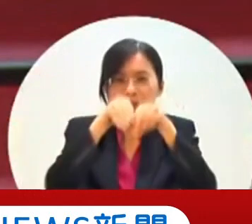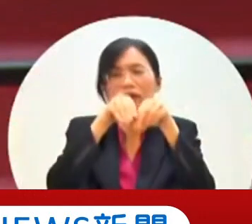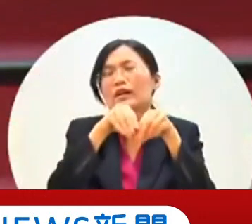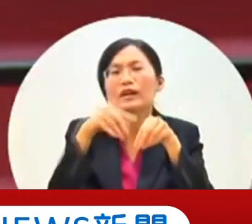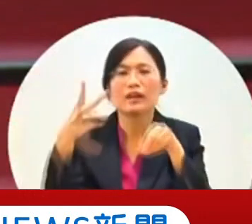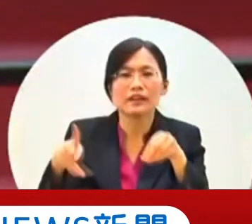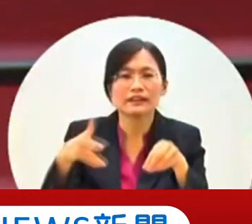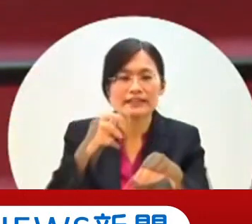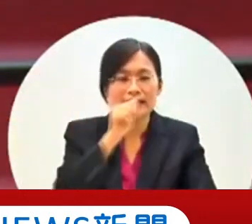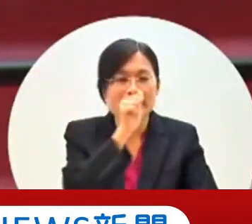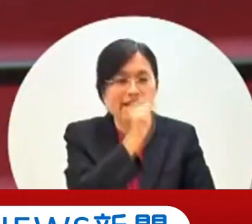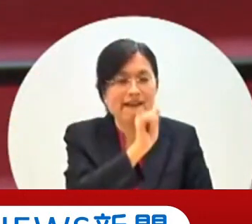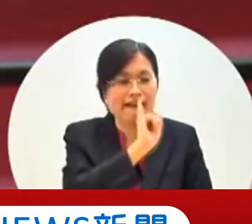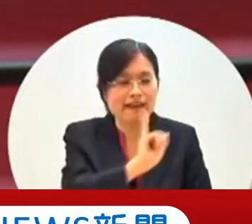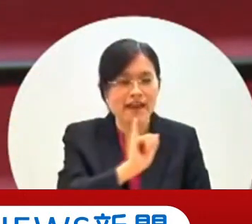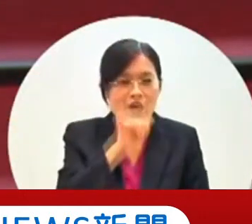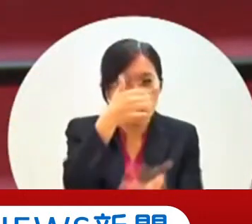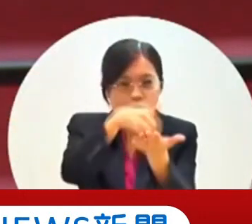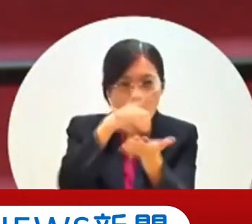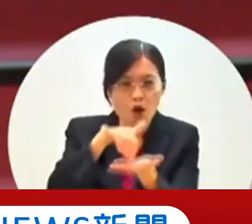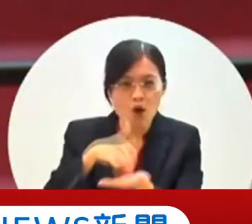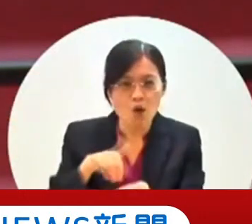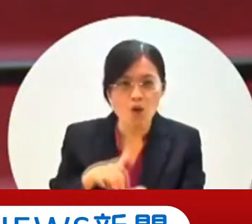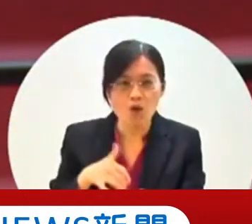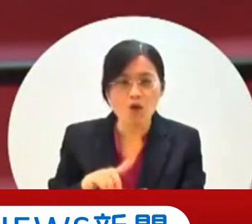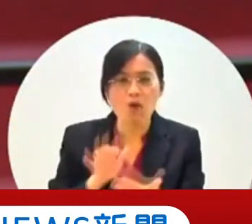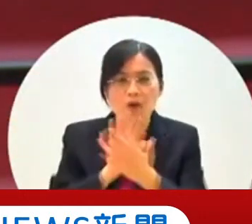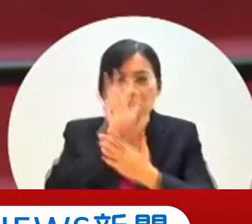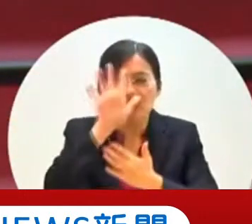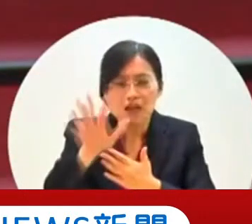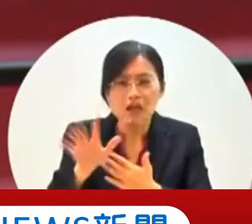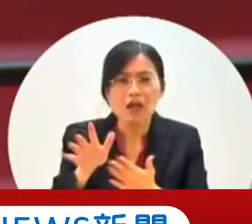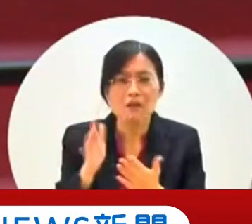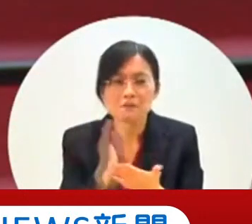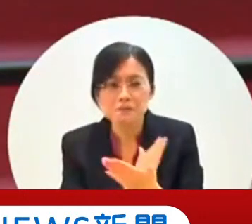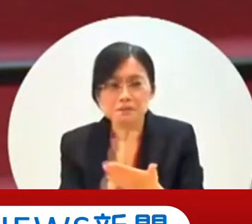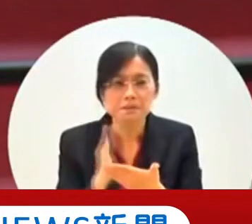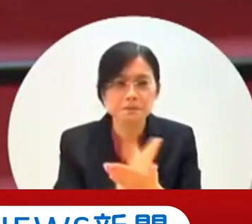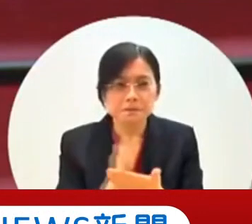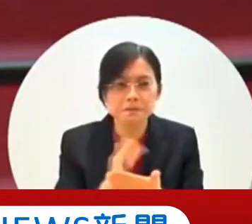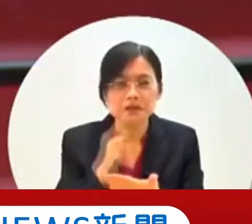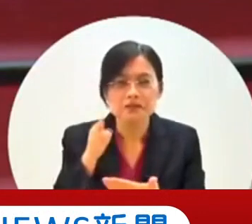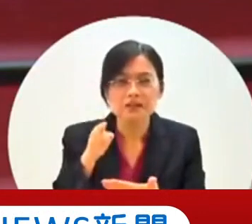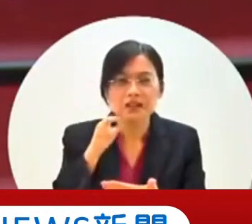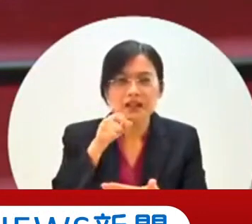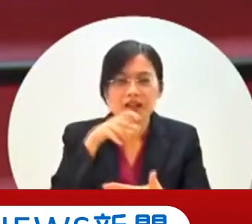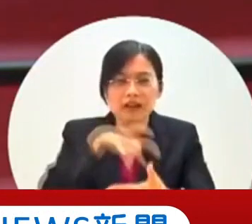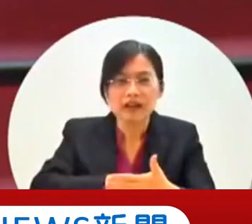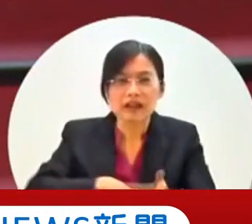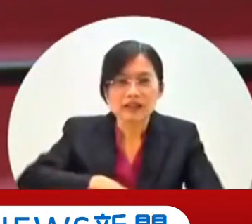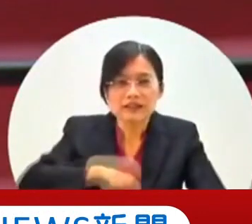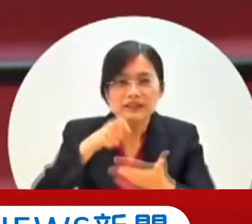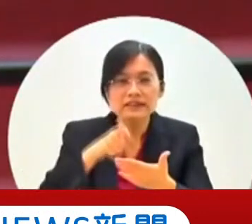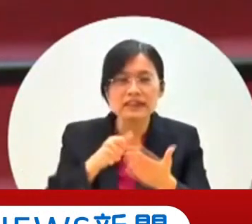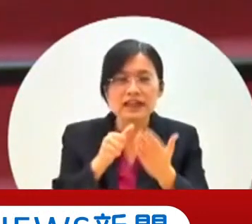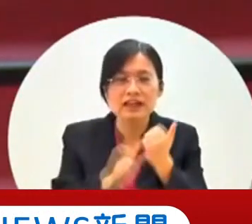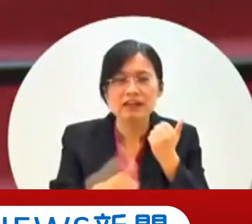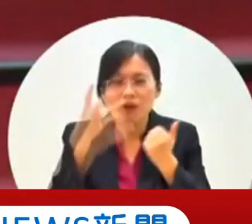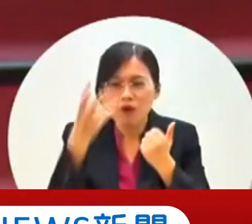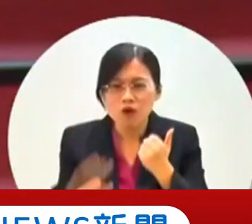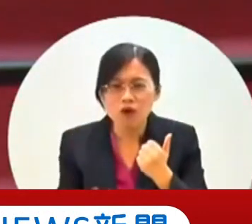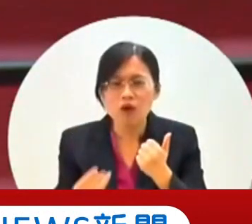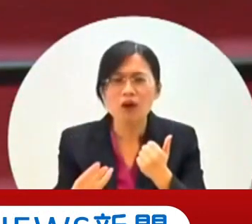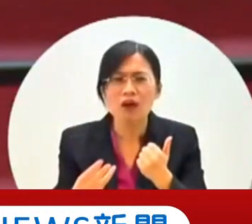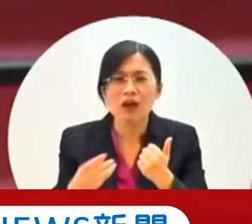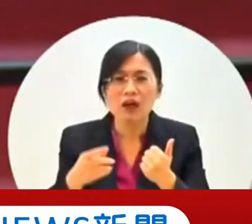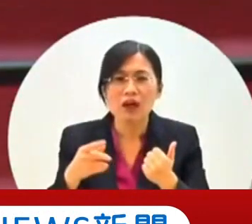AI 运算之后所做的这个判断。他里面讲到，少子化绝对不是一个数字